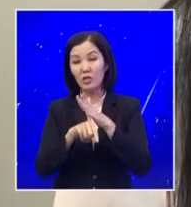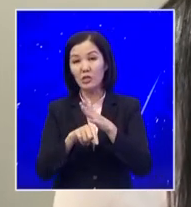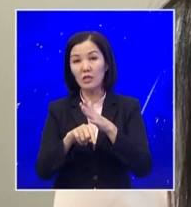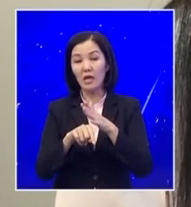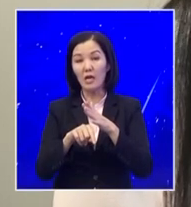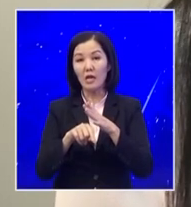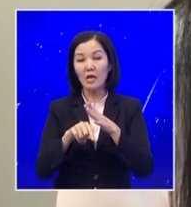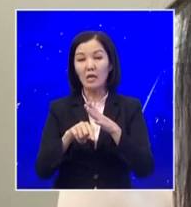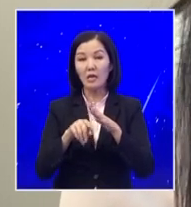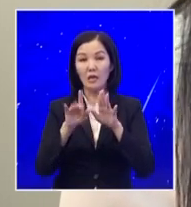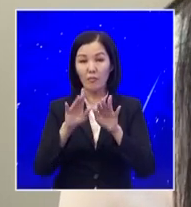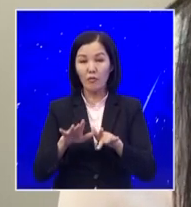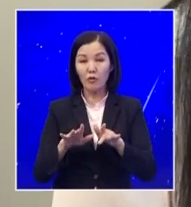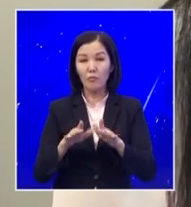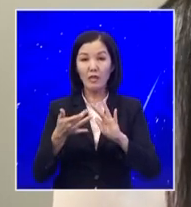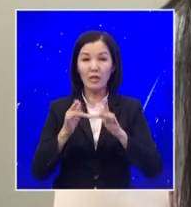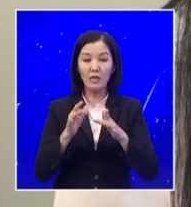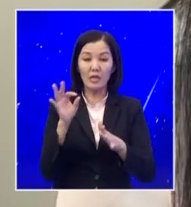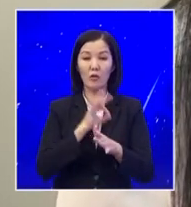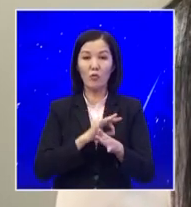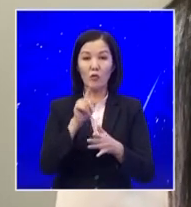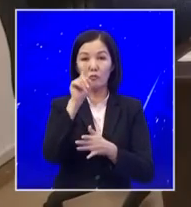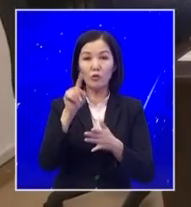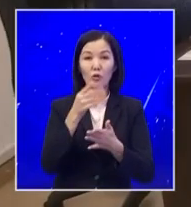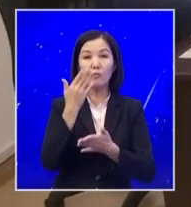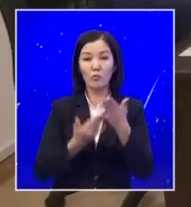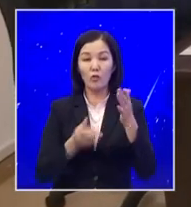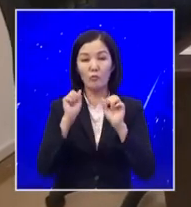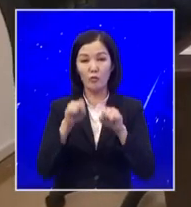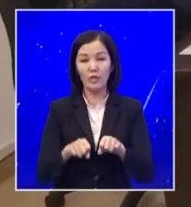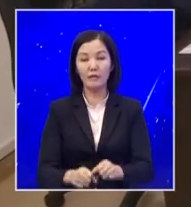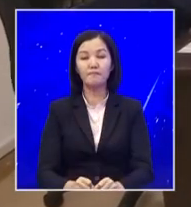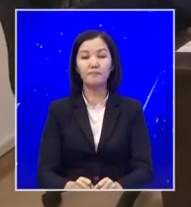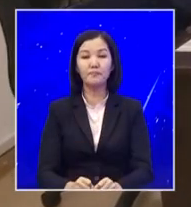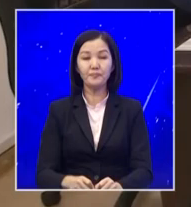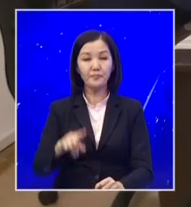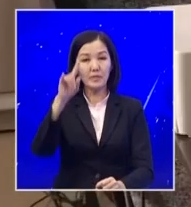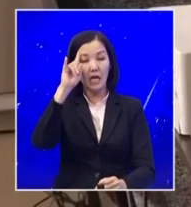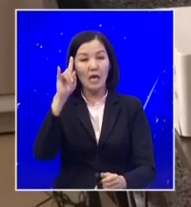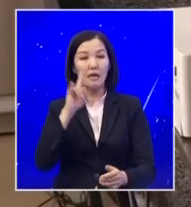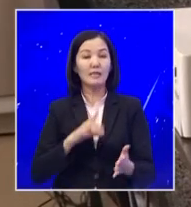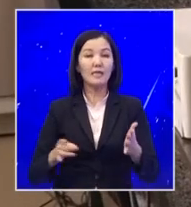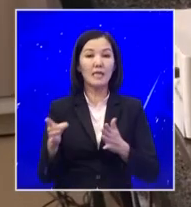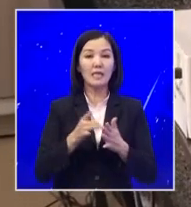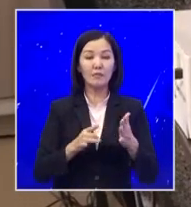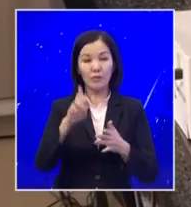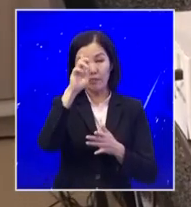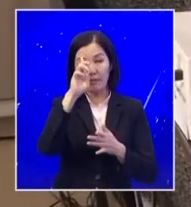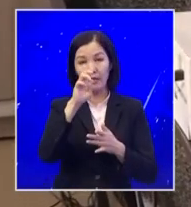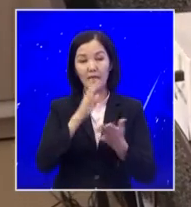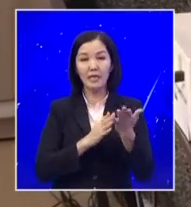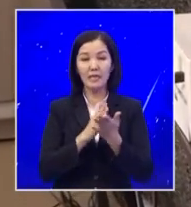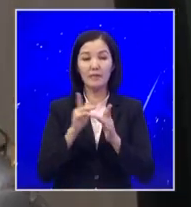орналасқан ғимараттағы компьютермен, интернетпен өз сұрағын қоя алады. Аталмыш бастаманы Қазақстан Республикасының мемлекеттік қызмет